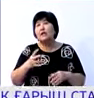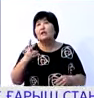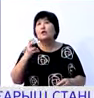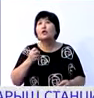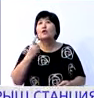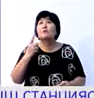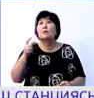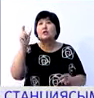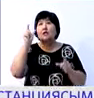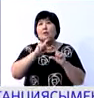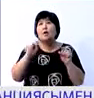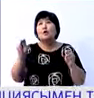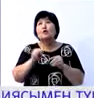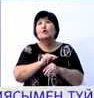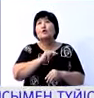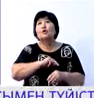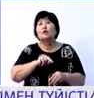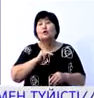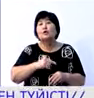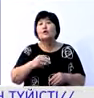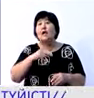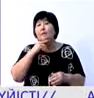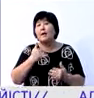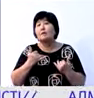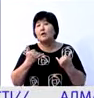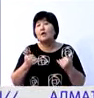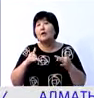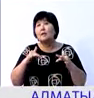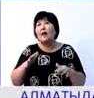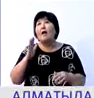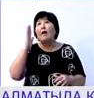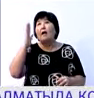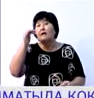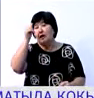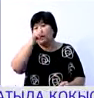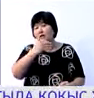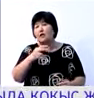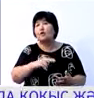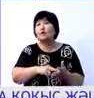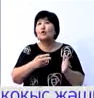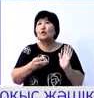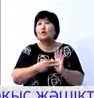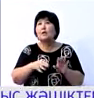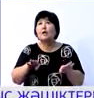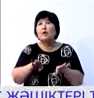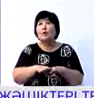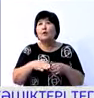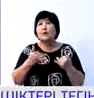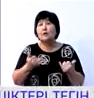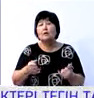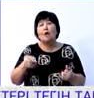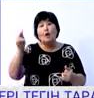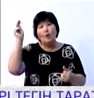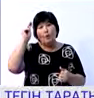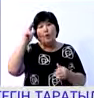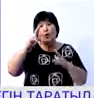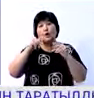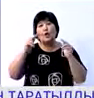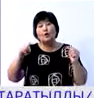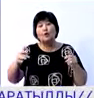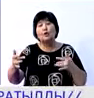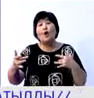201-ші мектепті жөндеу жұмыстарында үлкен мән беріп келе жатырмыз. Алдағы жылы біз жоспарлап отырған бір объект, мына оқушылар үйі мен